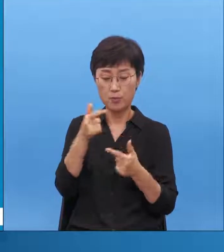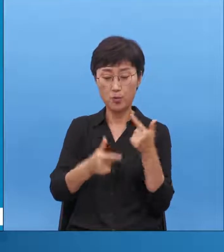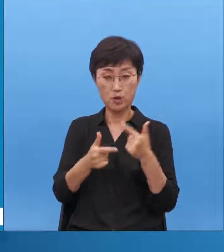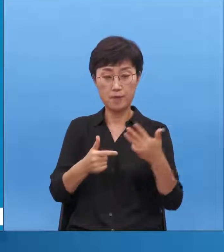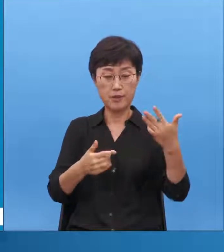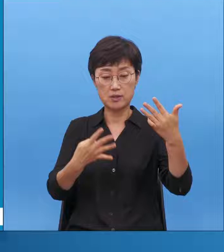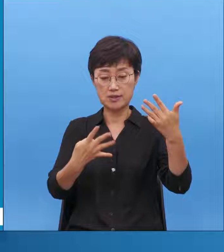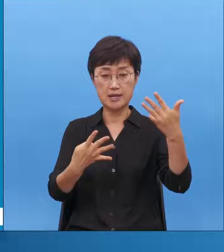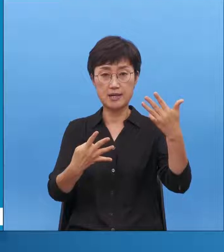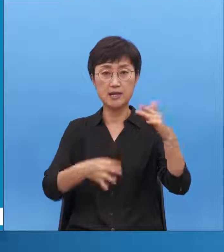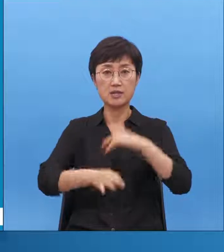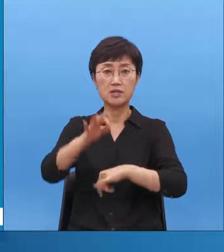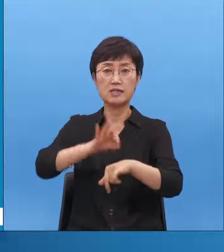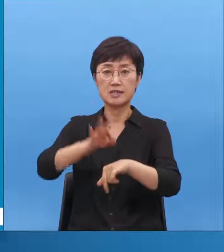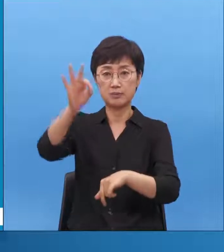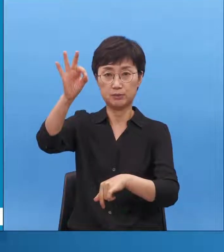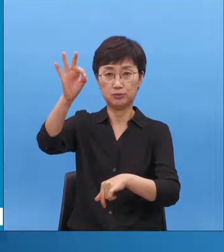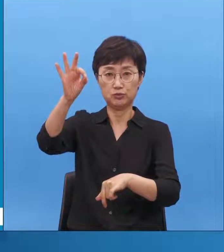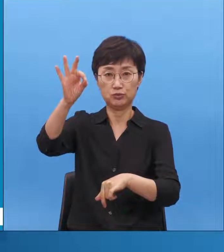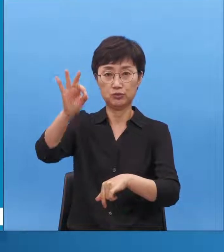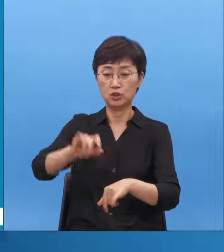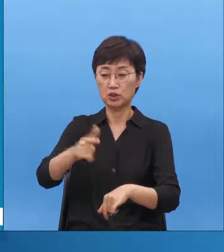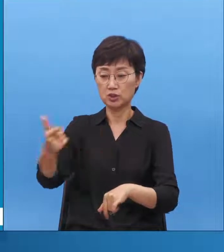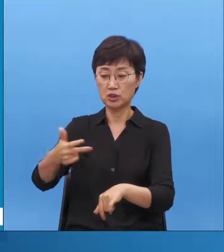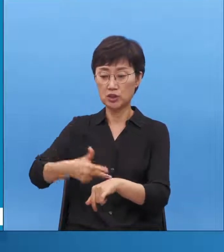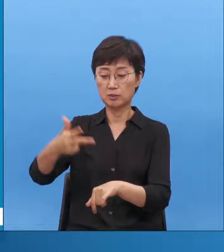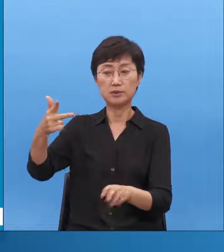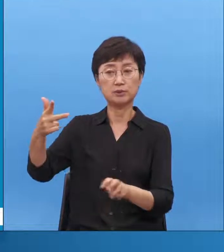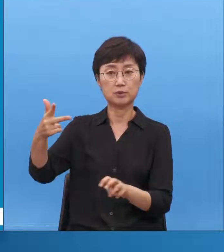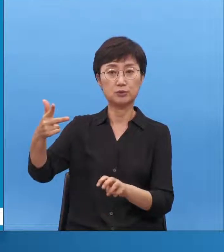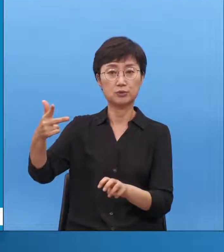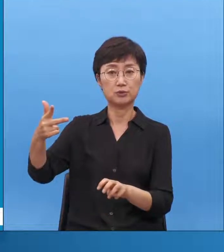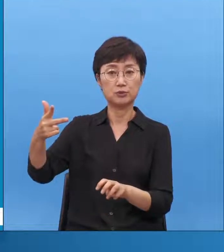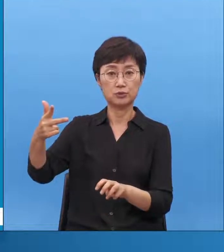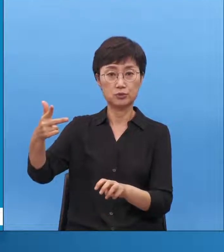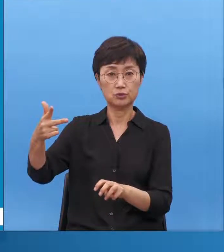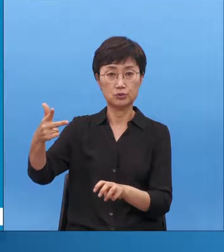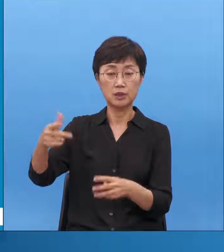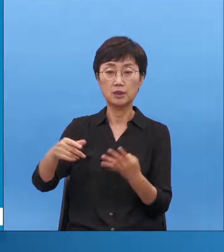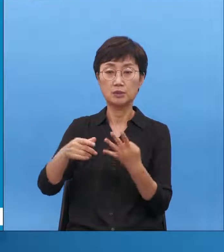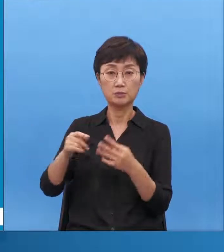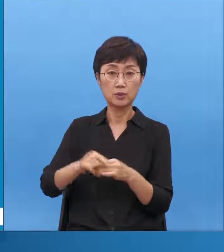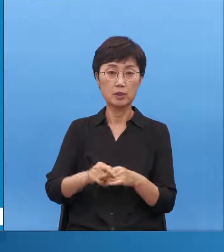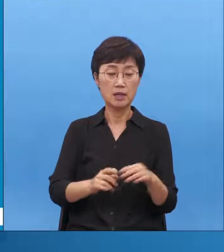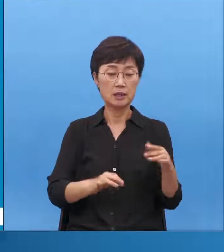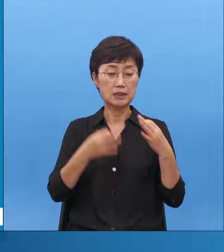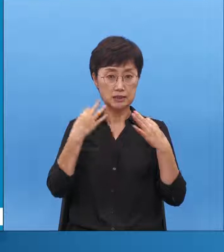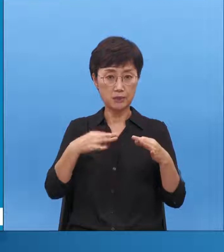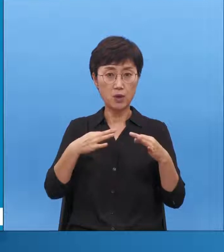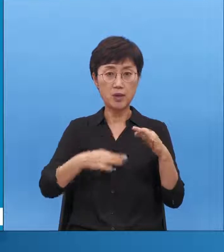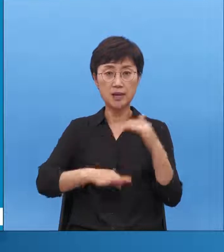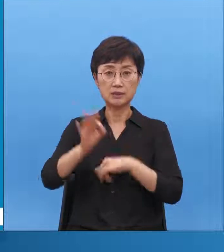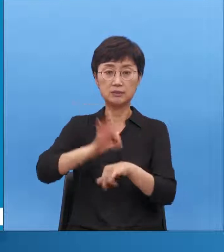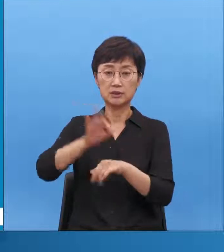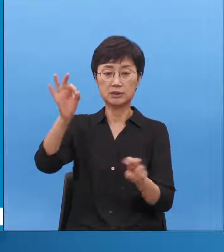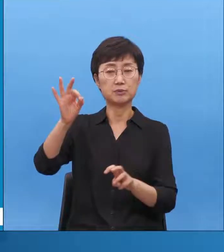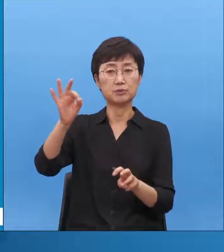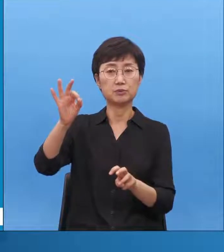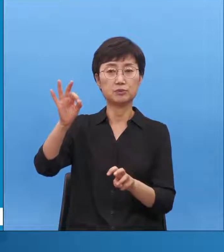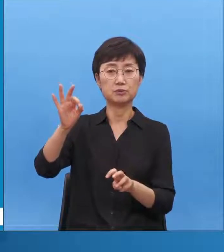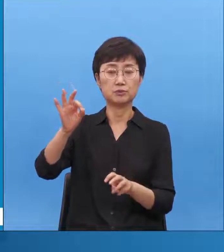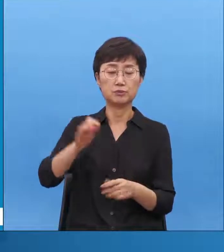오전 10시 30분, 2강은 저녁 7시 30분에 있으며 3강은 5일 오전 10시 30분에